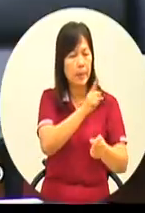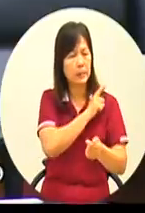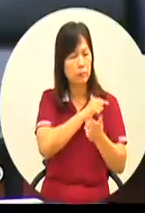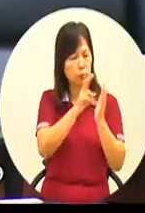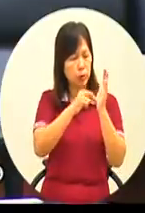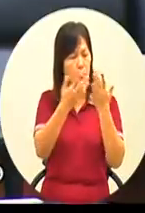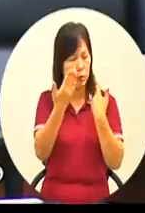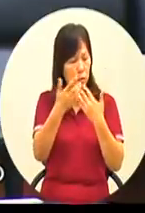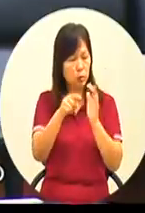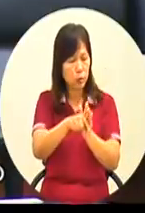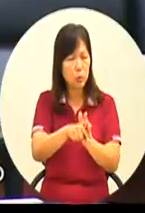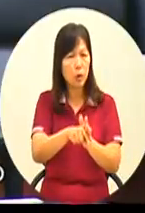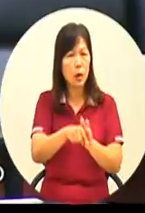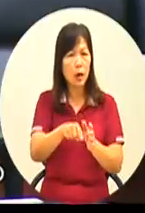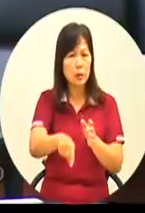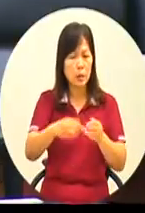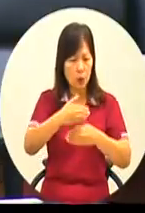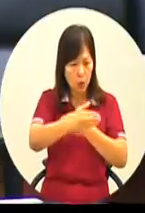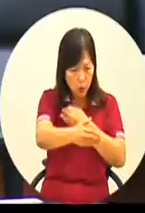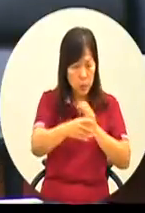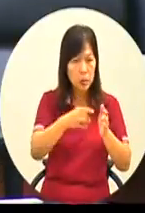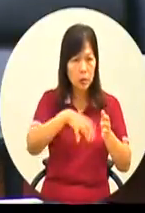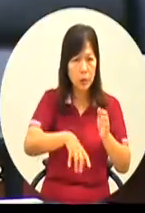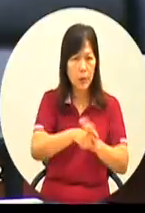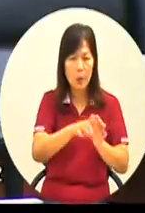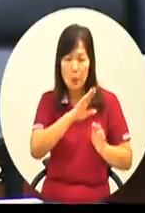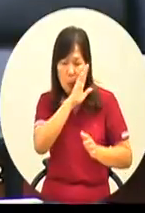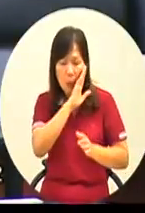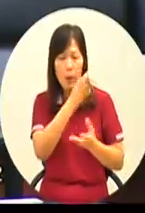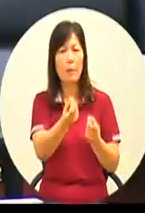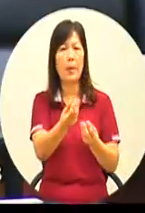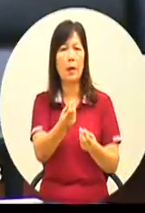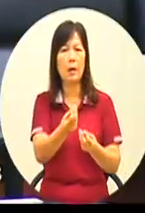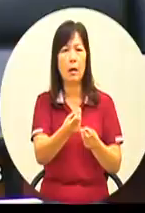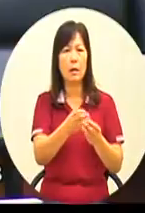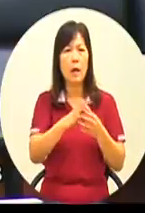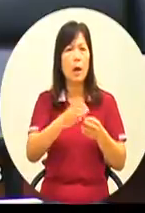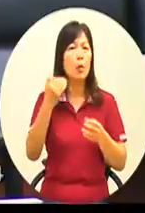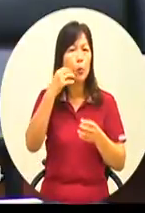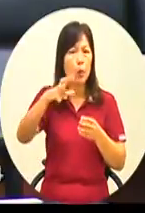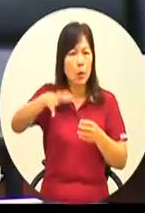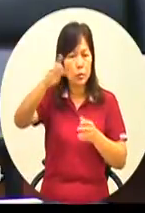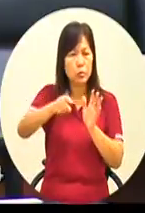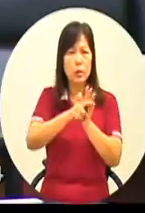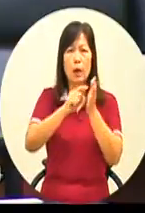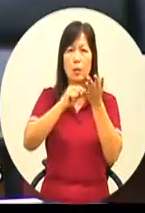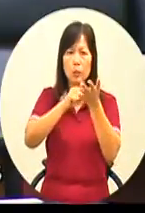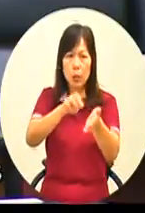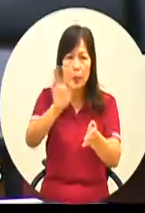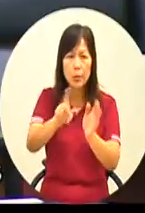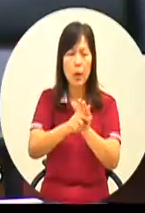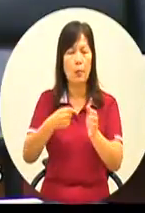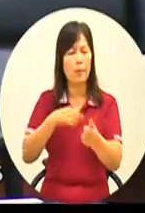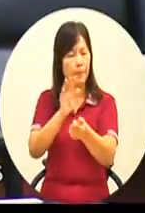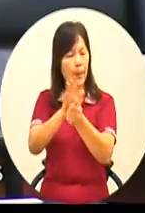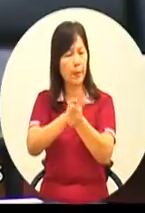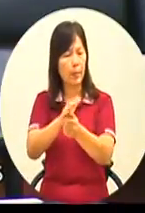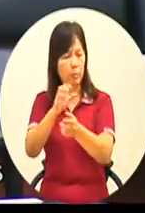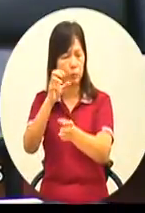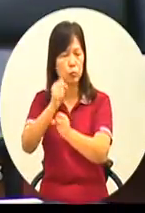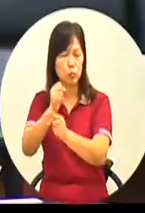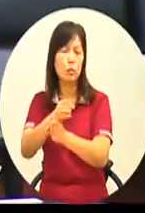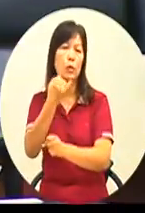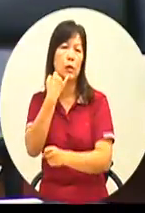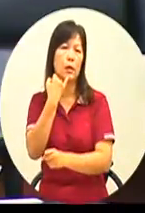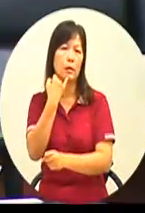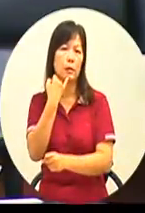认为就是说这个东西过程里头没有问题，那没关系。局长如果不送的话，那我们来代为处理。那这样子才能